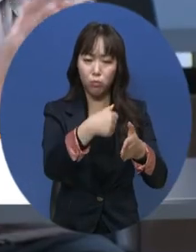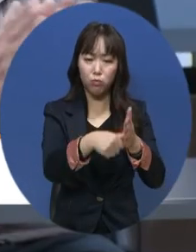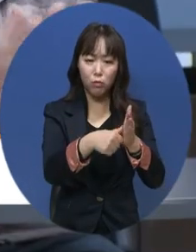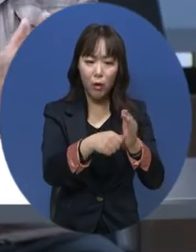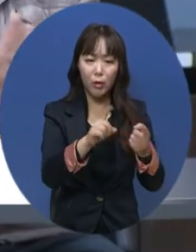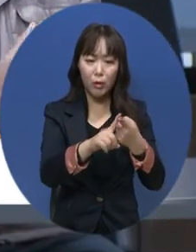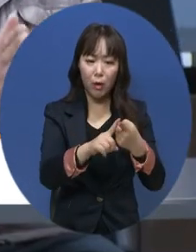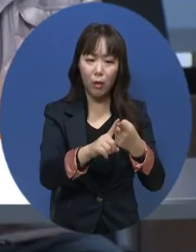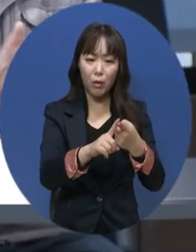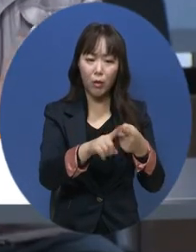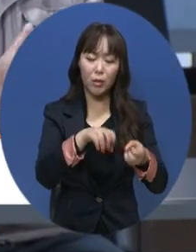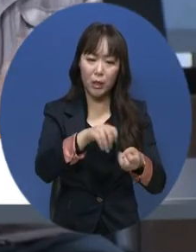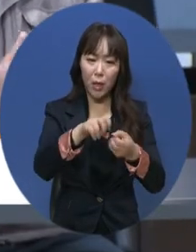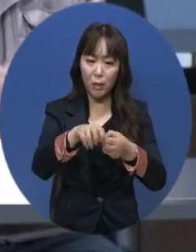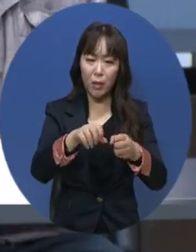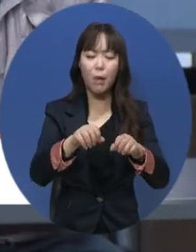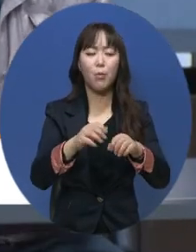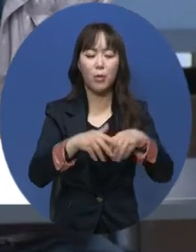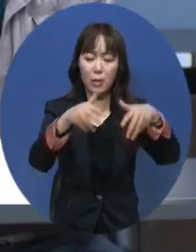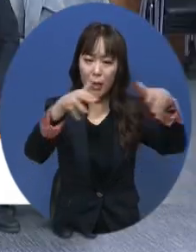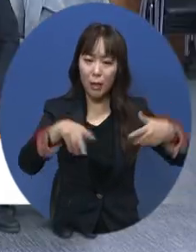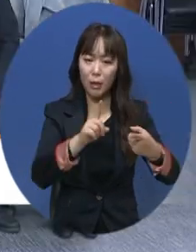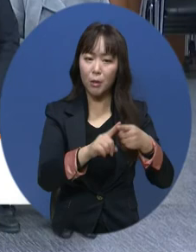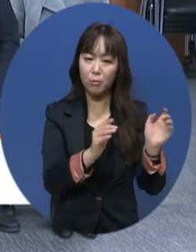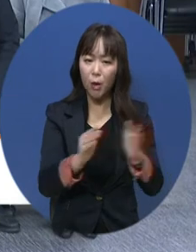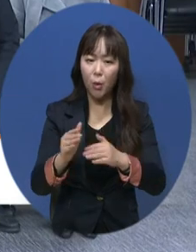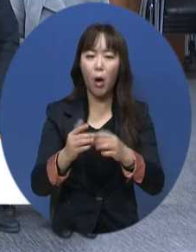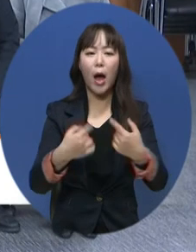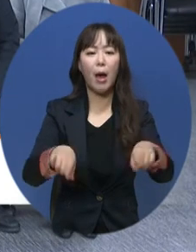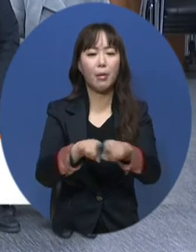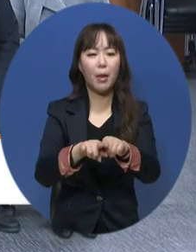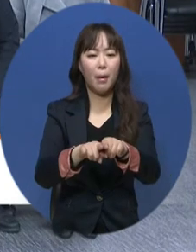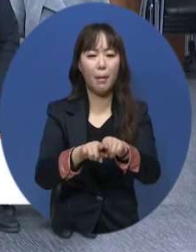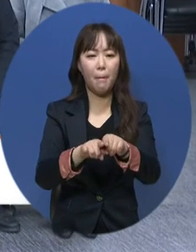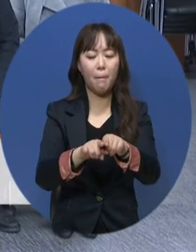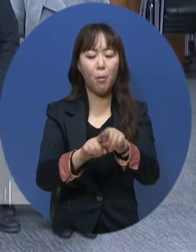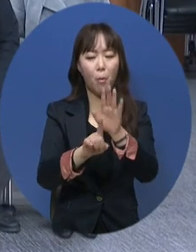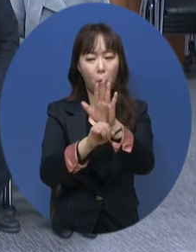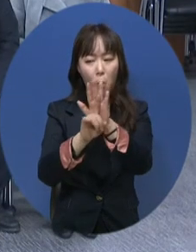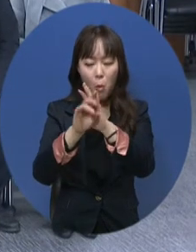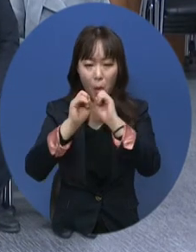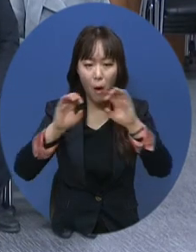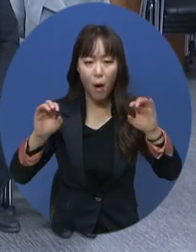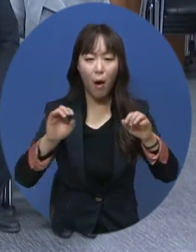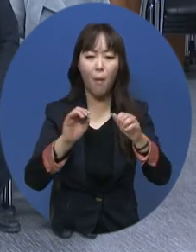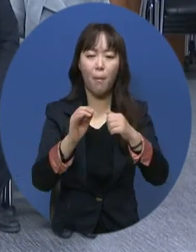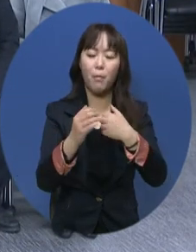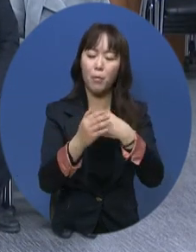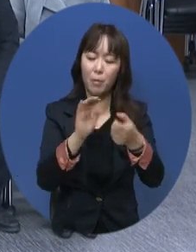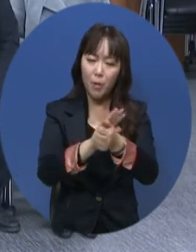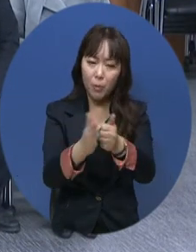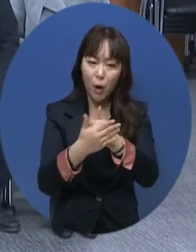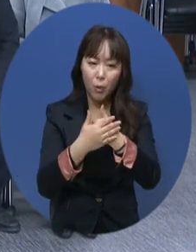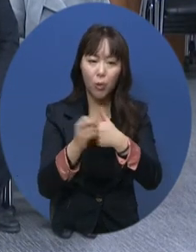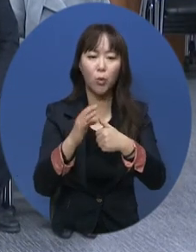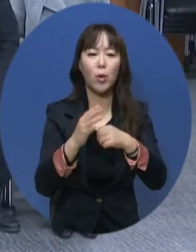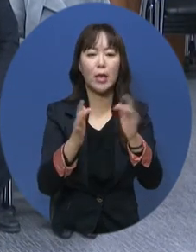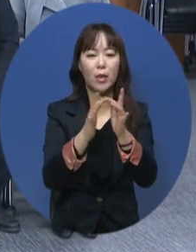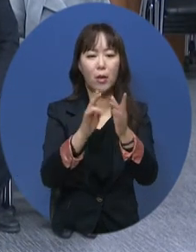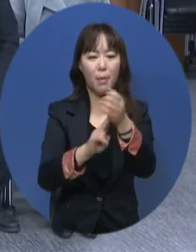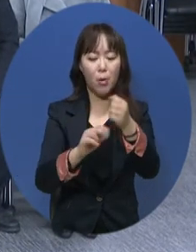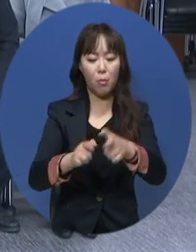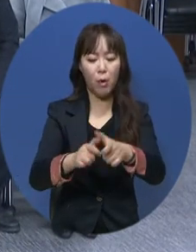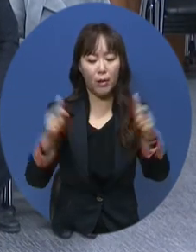식품 원료 공급 체계 구축과 공동 마케팅에 협력하고 심 제품개발과 온라인 판로 확대에 나서게